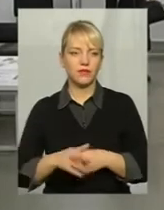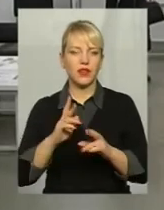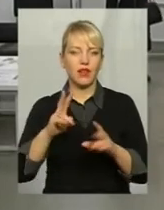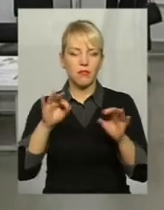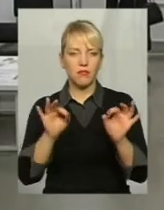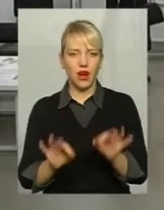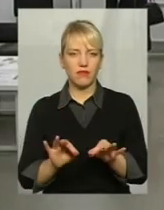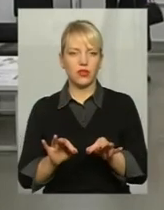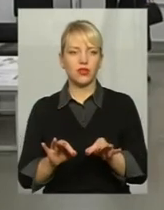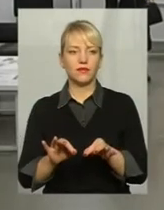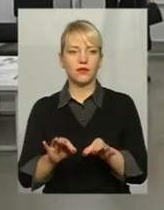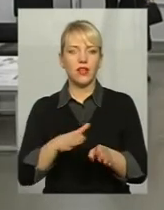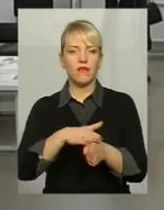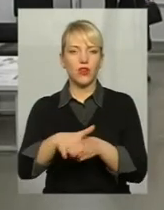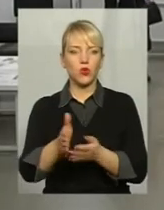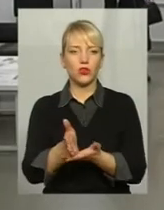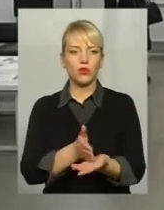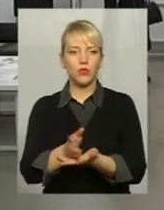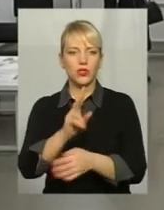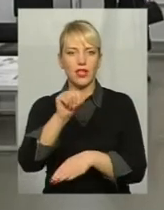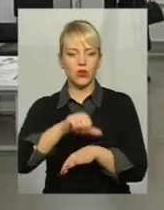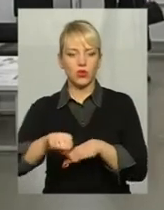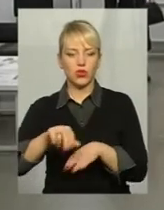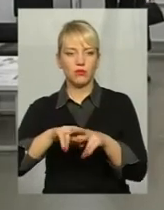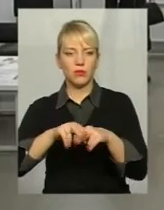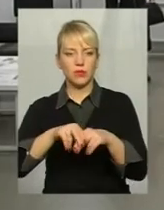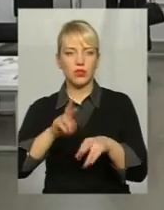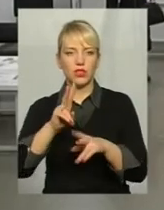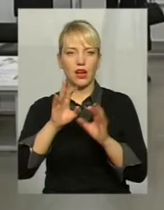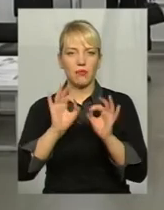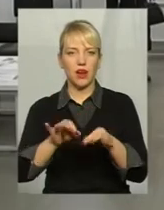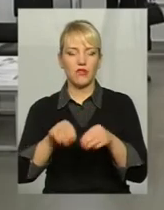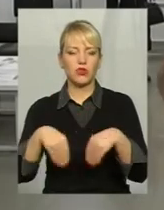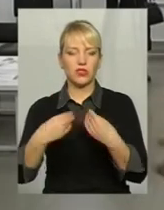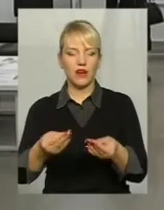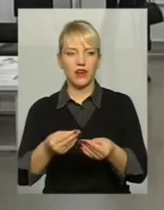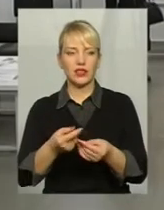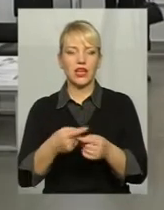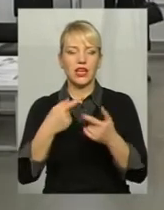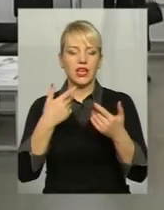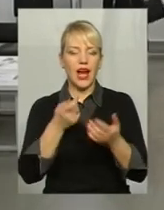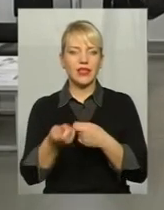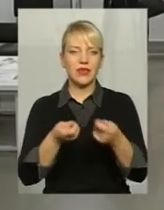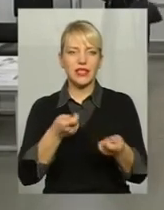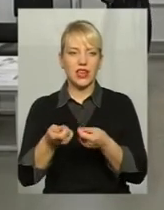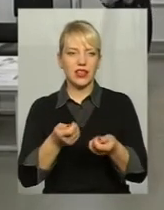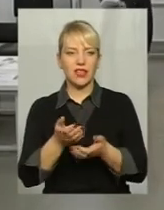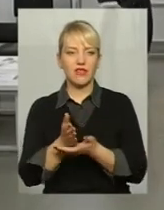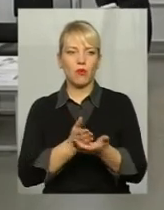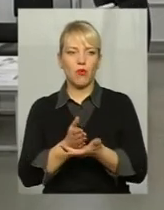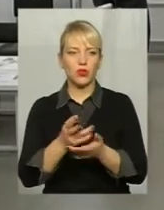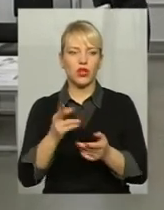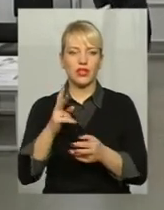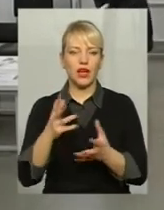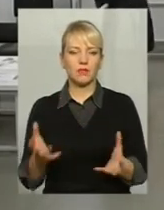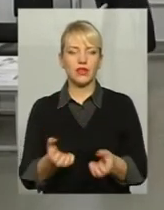правильно виконувати послуги за кордонними паспортами, як правильно надавати адміністрні послуги, як витримувати, коли вас